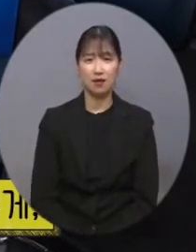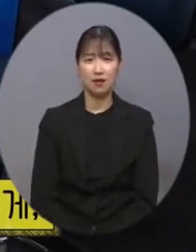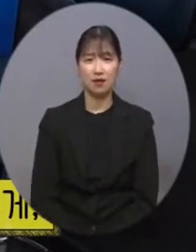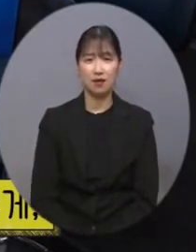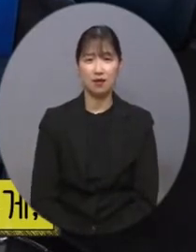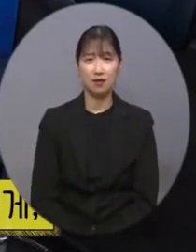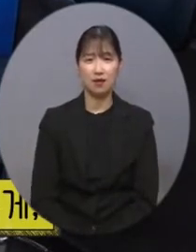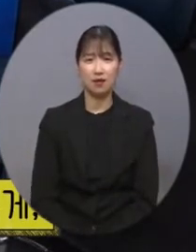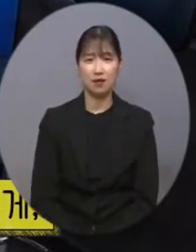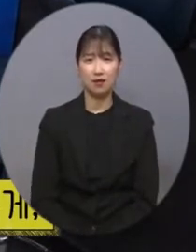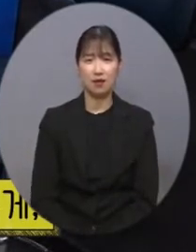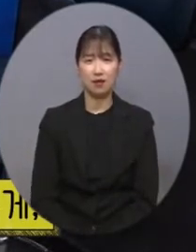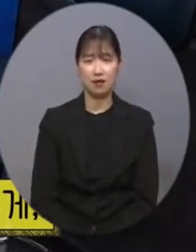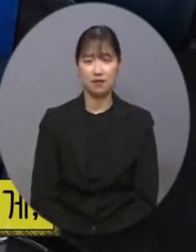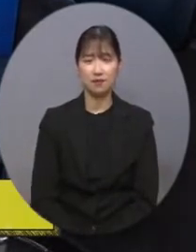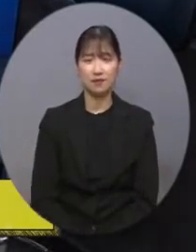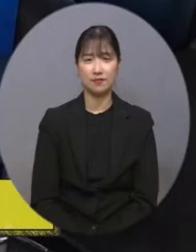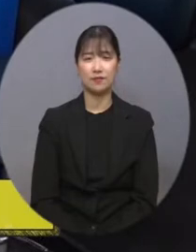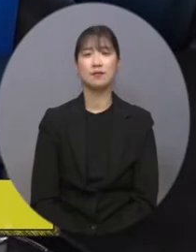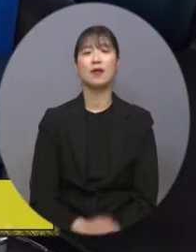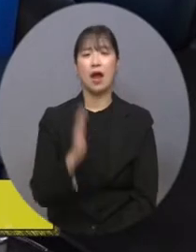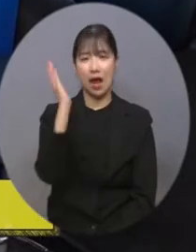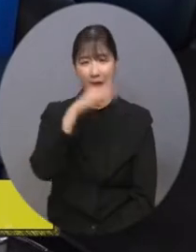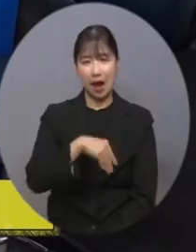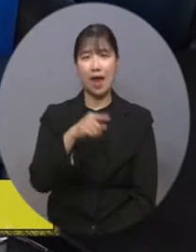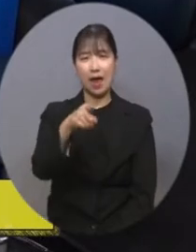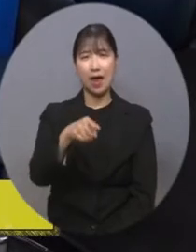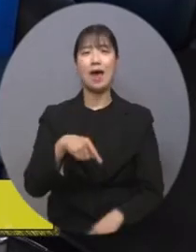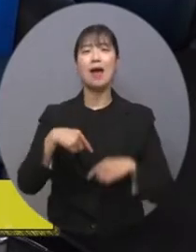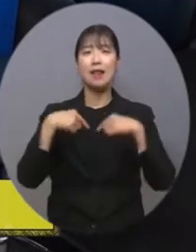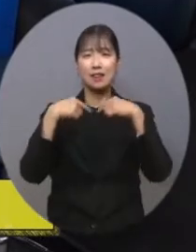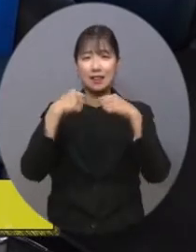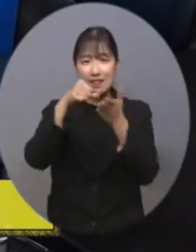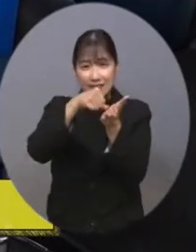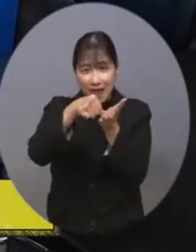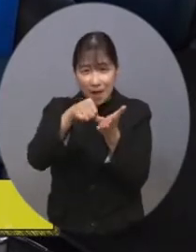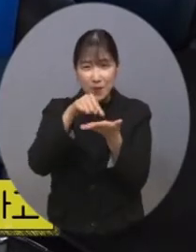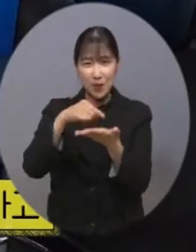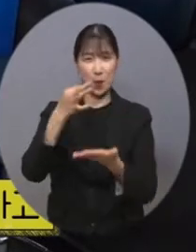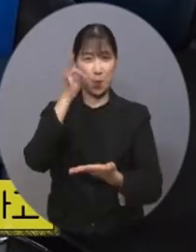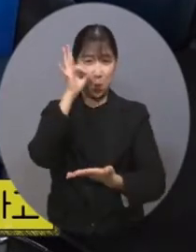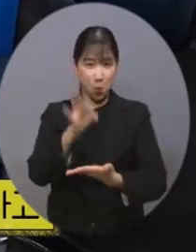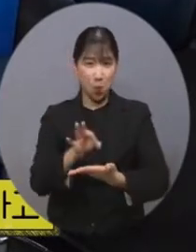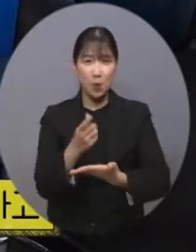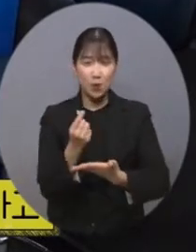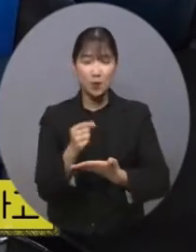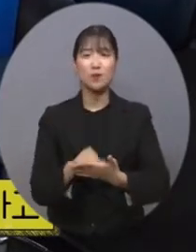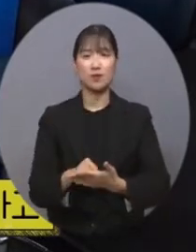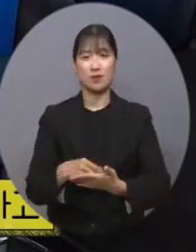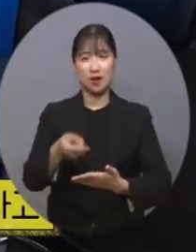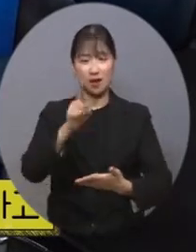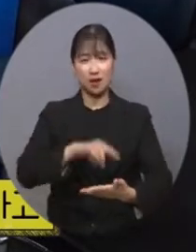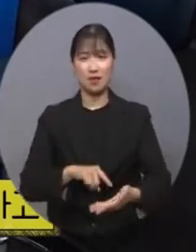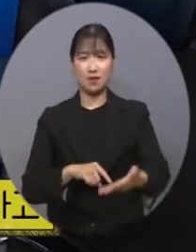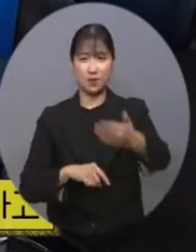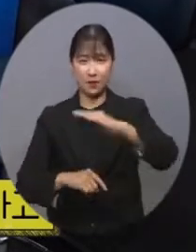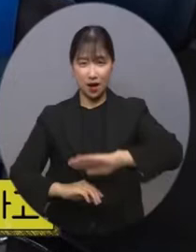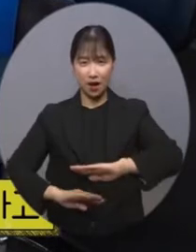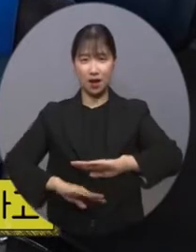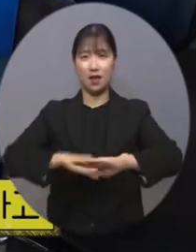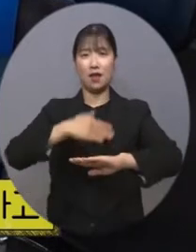할까요? 이렇게. 이게 지금 테이프 쪽이 앞으로 네. 보이게. 이건 이렇게 하고,